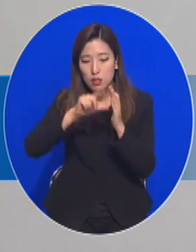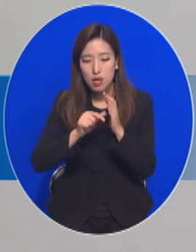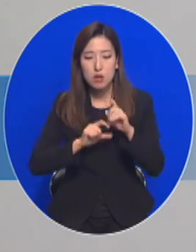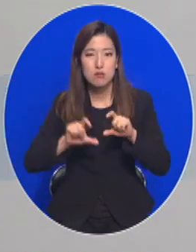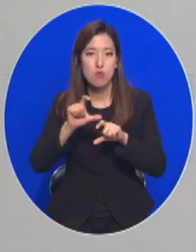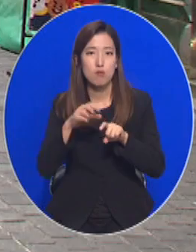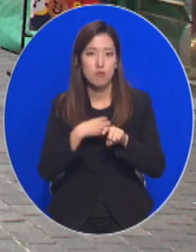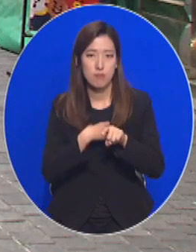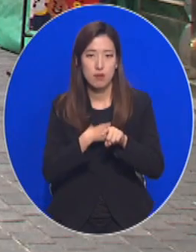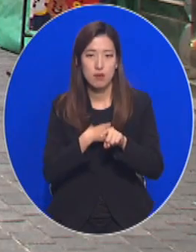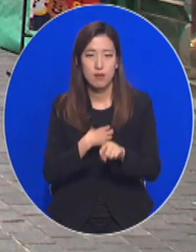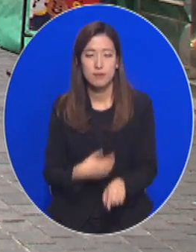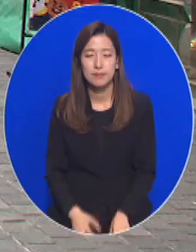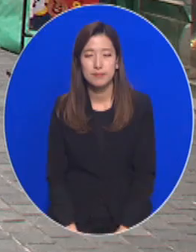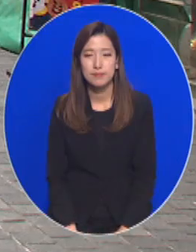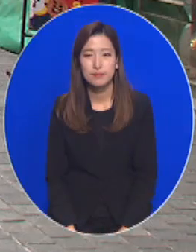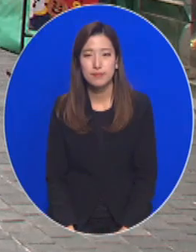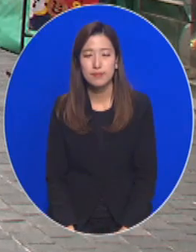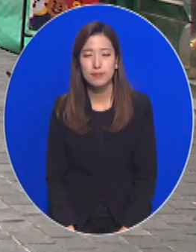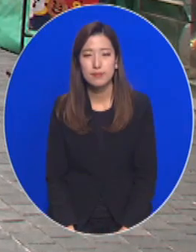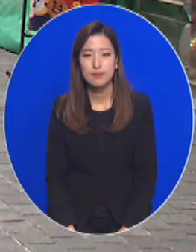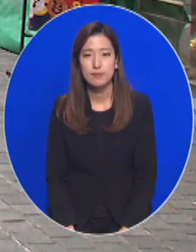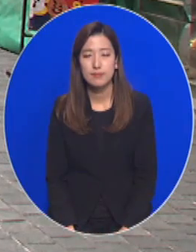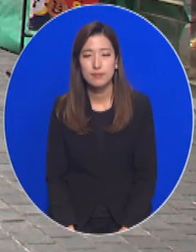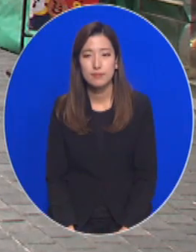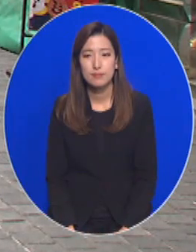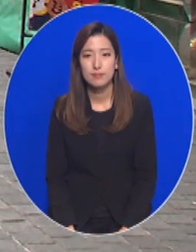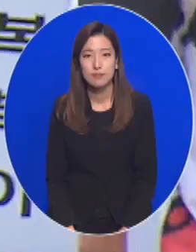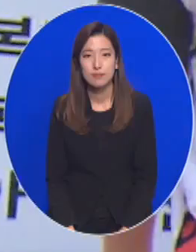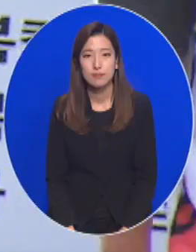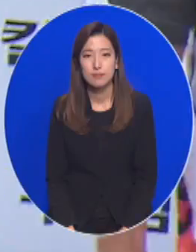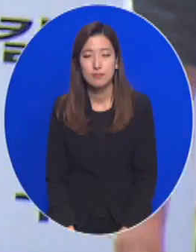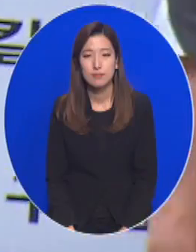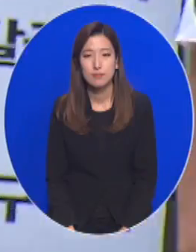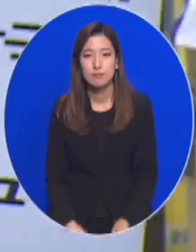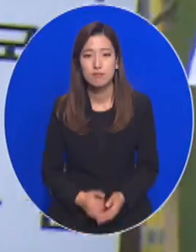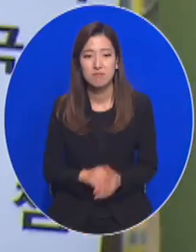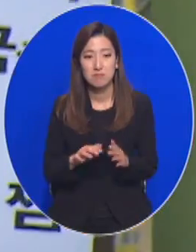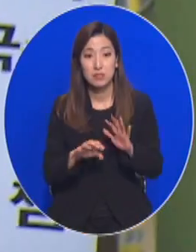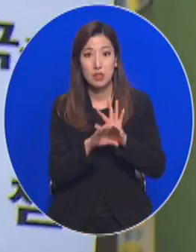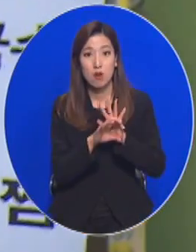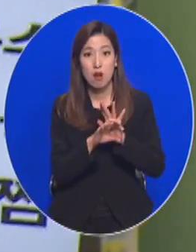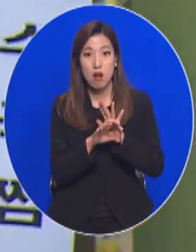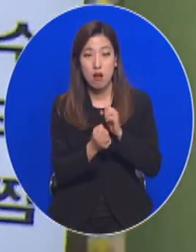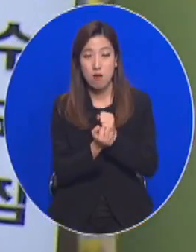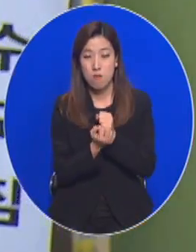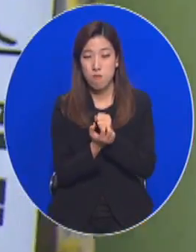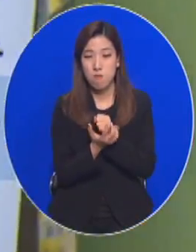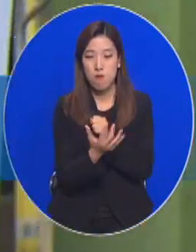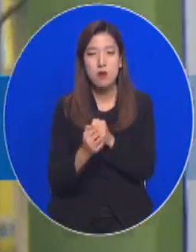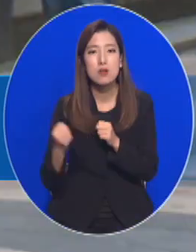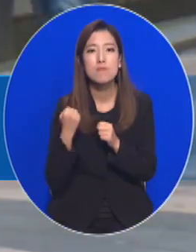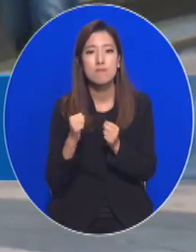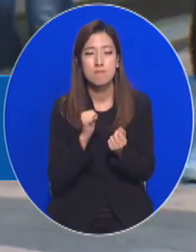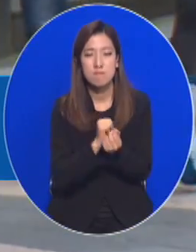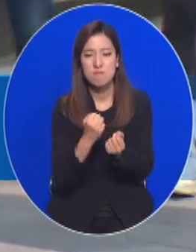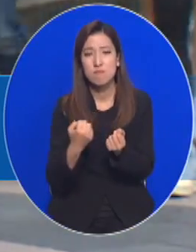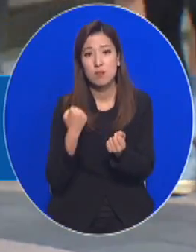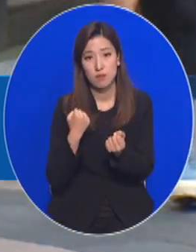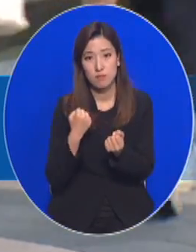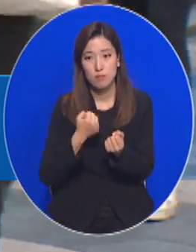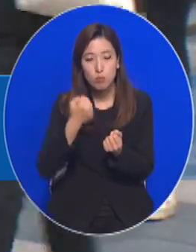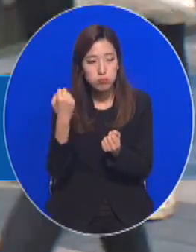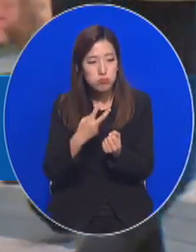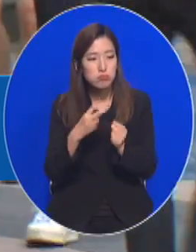잼 입니다 방역당국은 가난 전파 력과 무증상 감염 이라는 코로나 이 그 특성상 경계를 소홀히